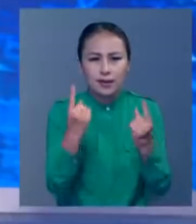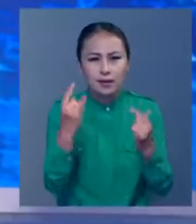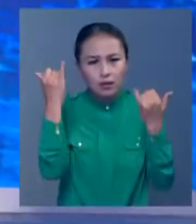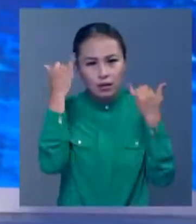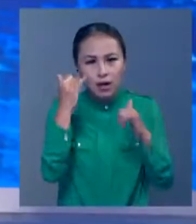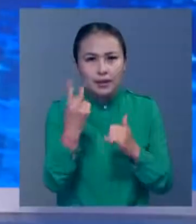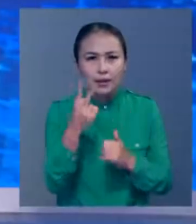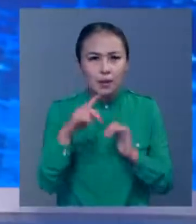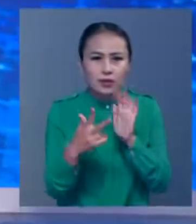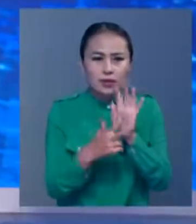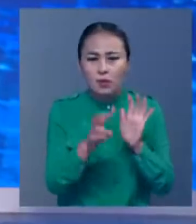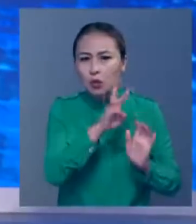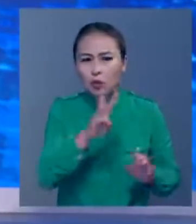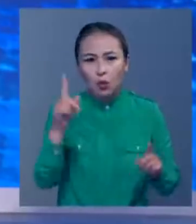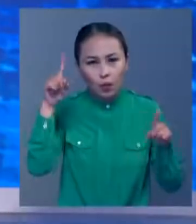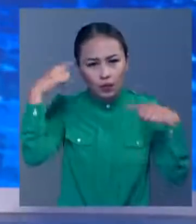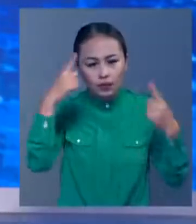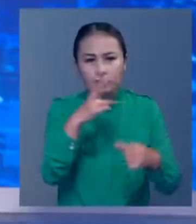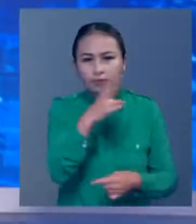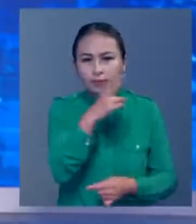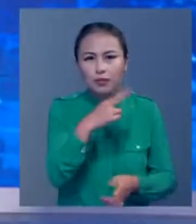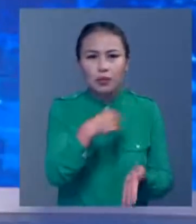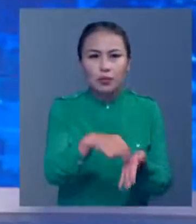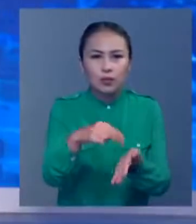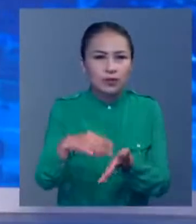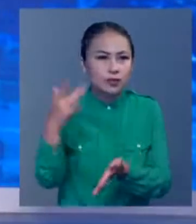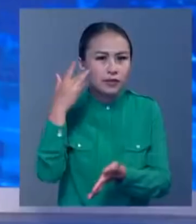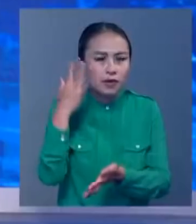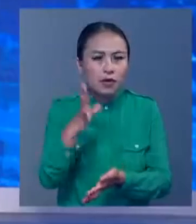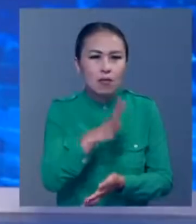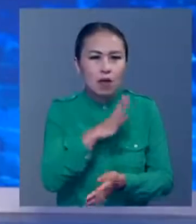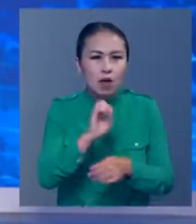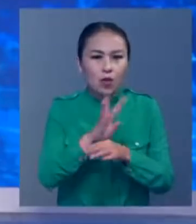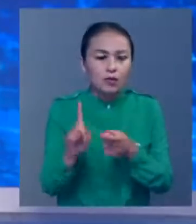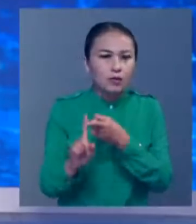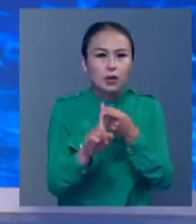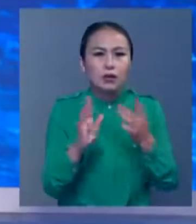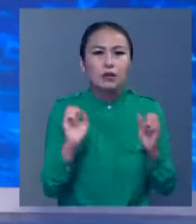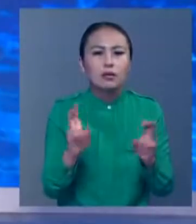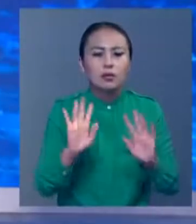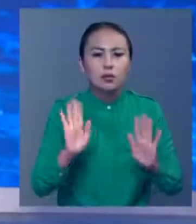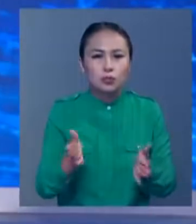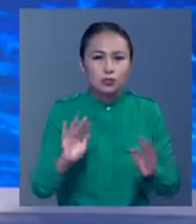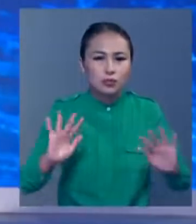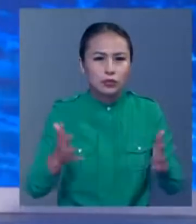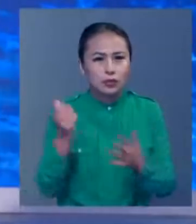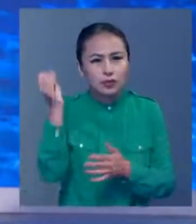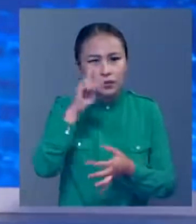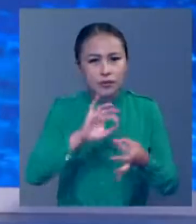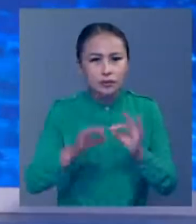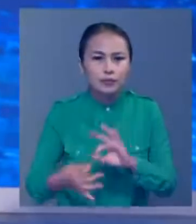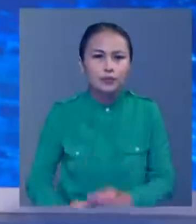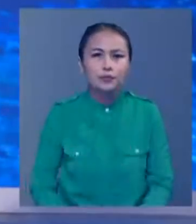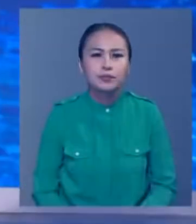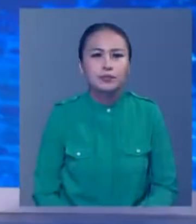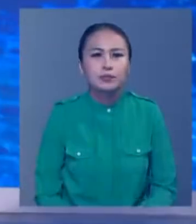және 2,8 миллиондай қой ешкі сойған. Коронавирус кезінде жағдай қалай болмақ? Меншікті тілшіміз Меруерт Қанағаттың